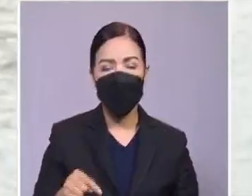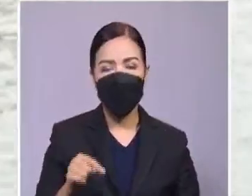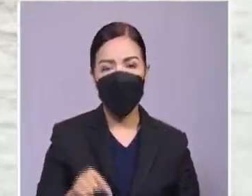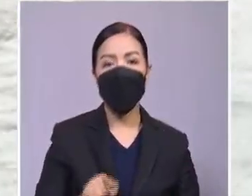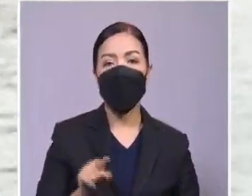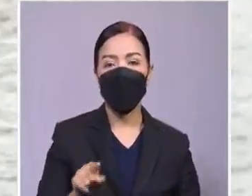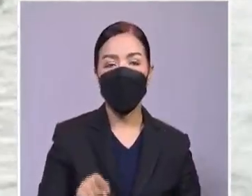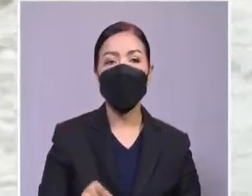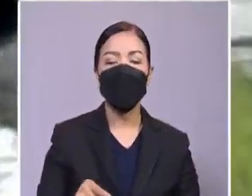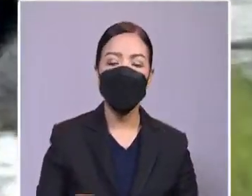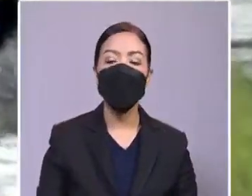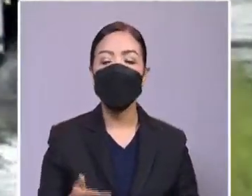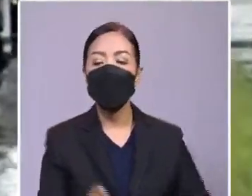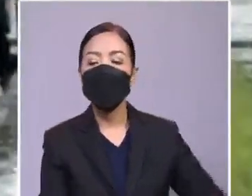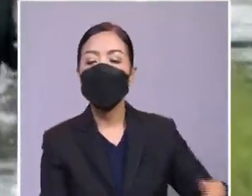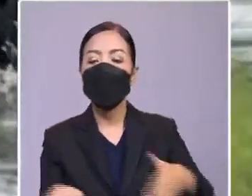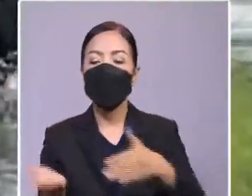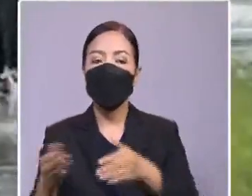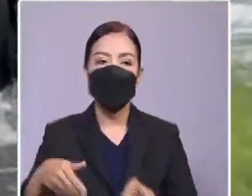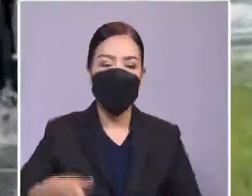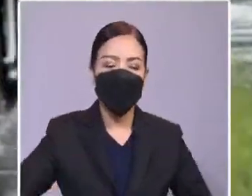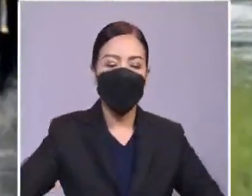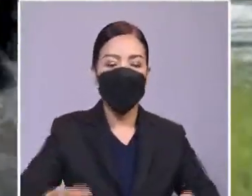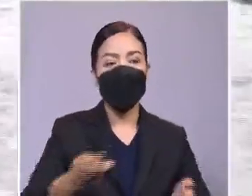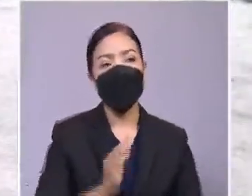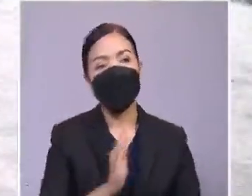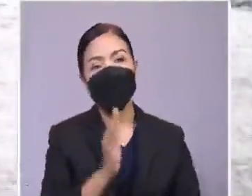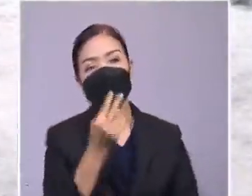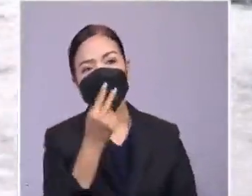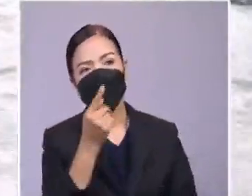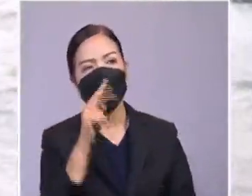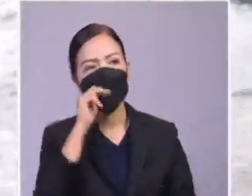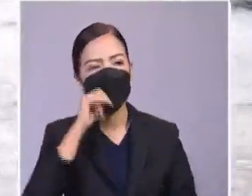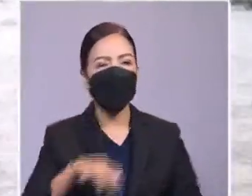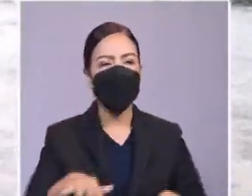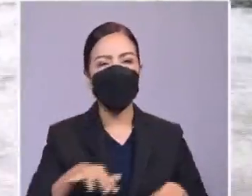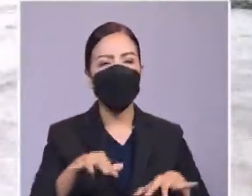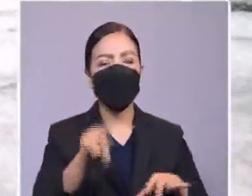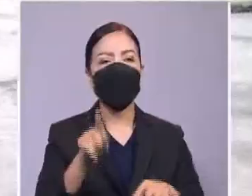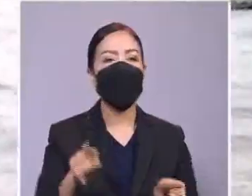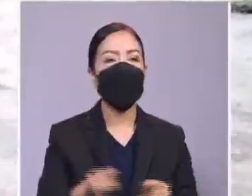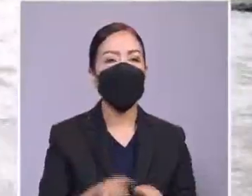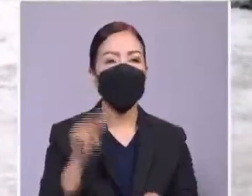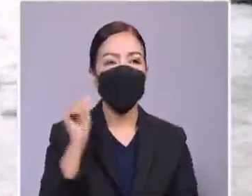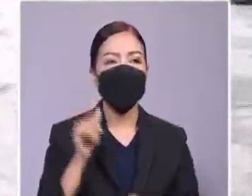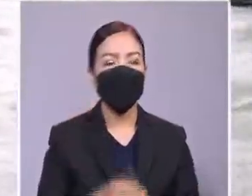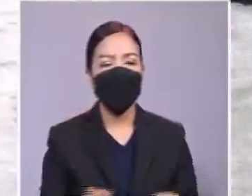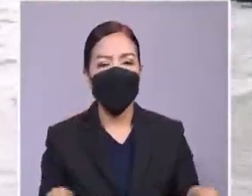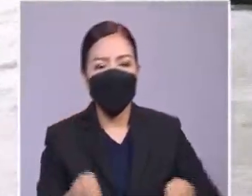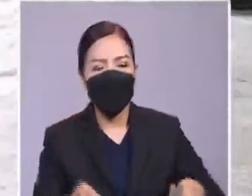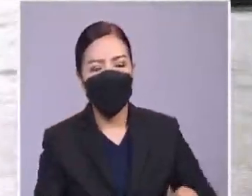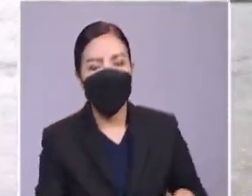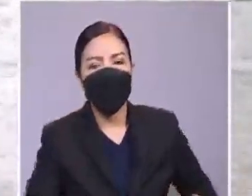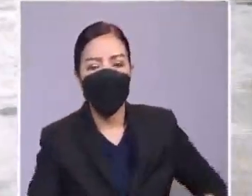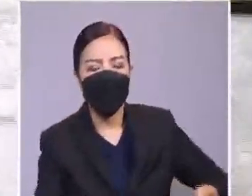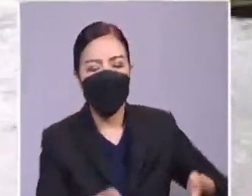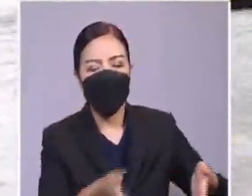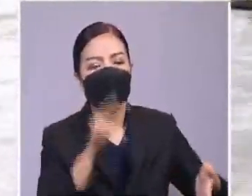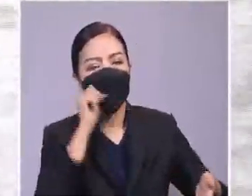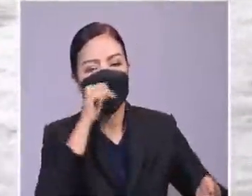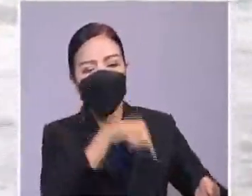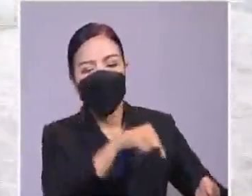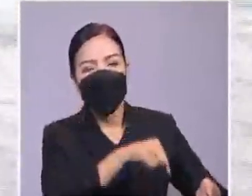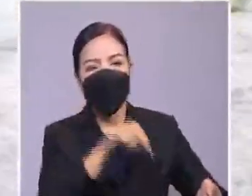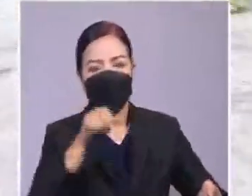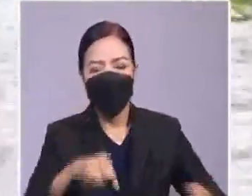เชื่อมมาจากทางติวานนท์ส่วนตอนนี้หากตรงๆไปนะคะเส้นนี้เนี่ยฝั่งตรงข้ามของอีกด้านหนึ่ง